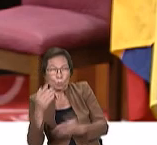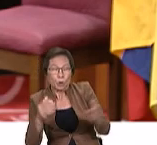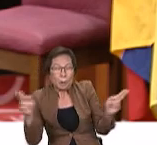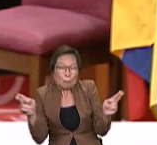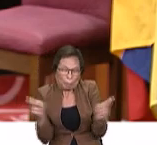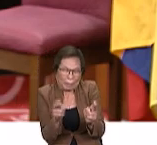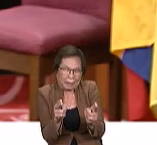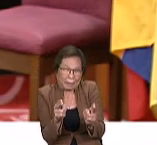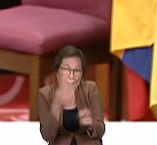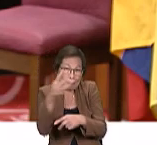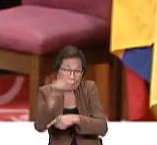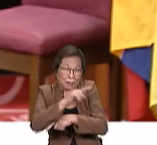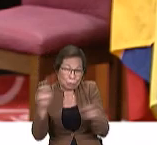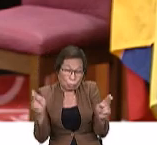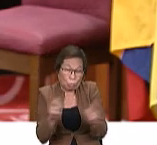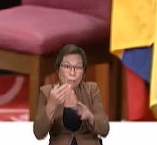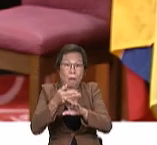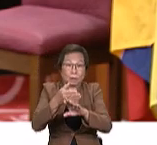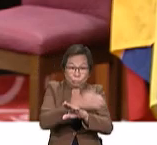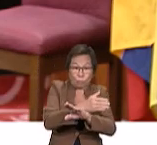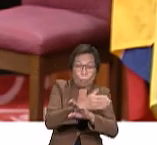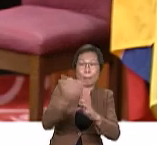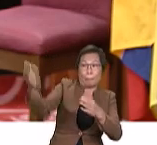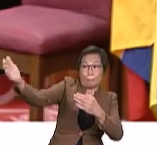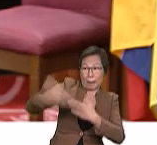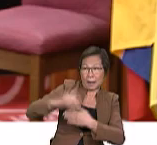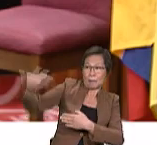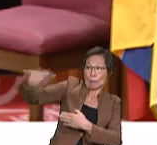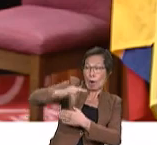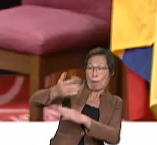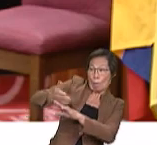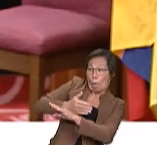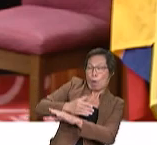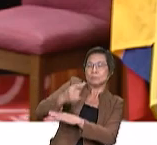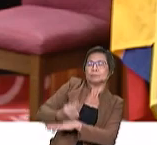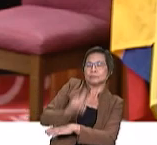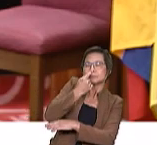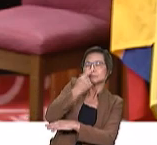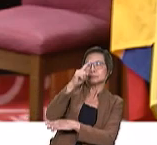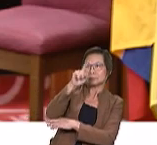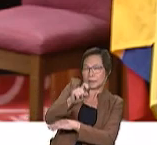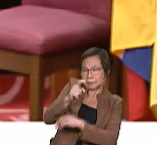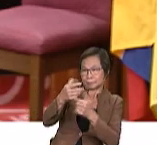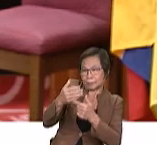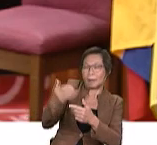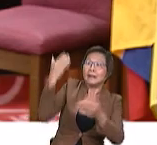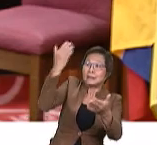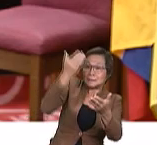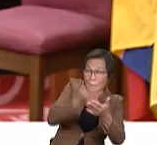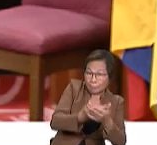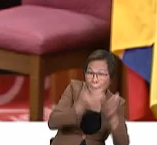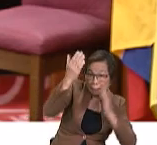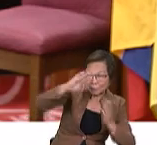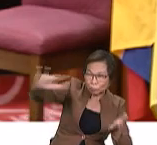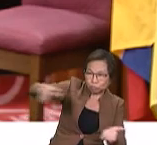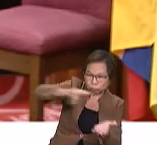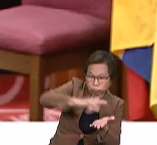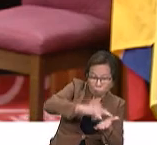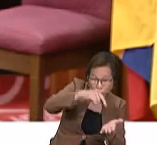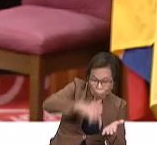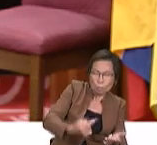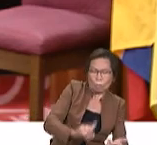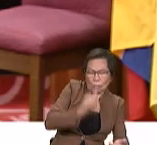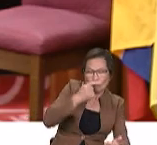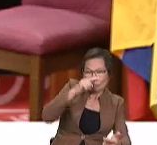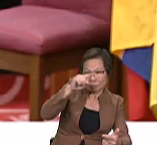syaratnya sebelum balik, 3 hari sebelum balik, swab test, sampai ke Malaysia,